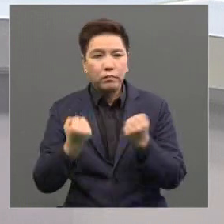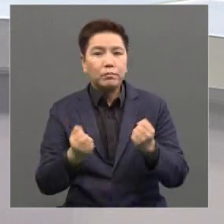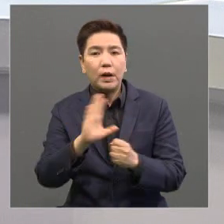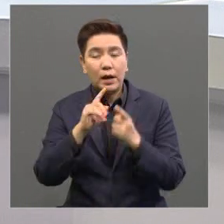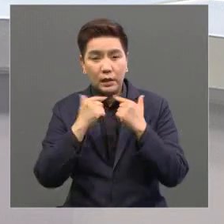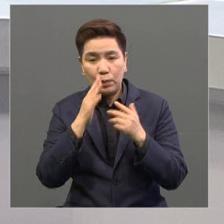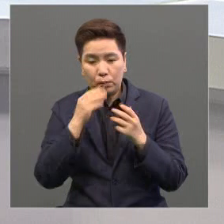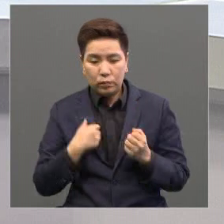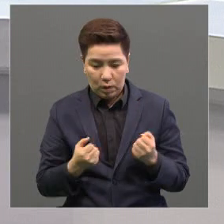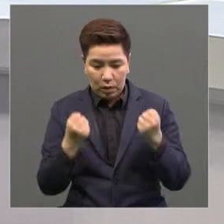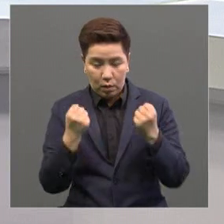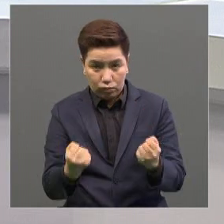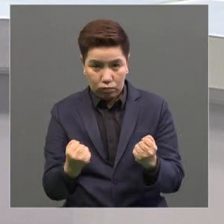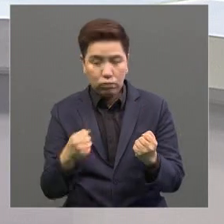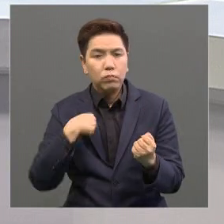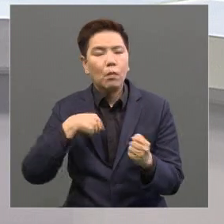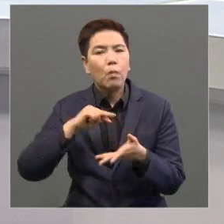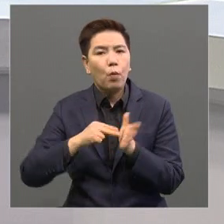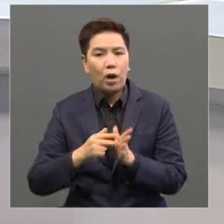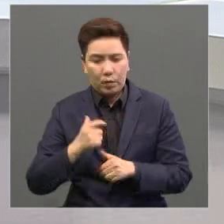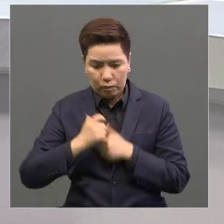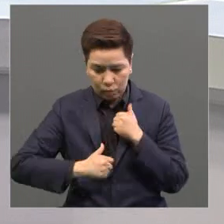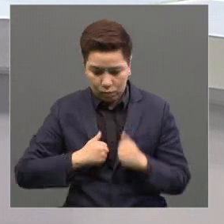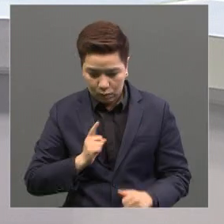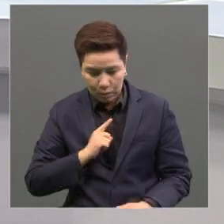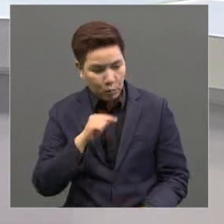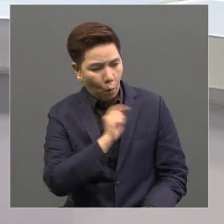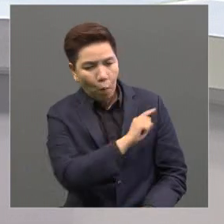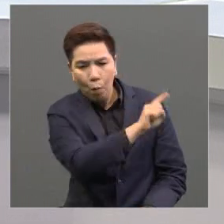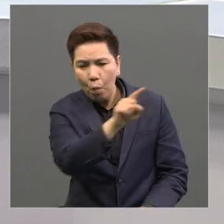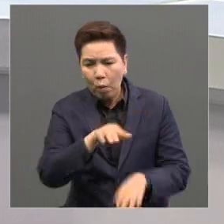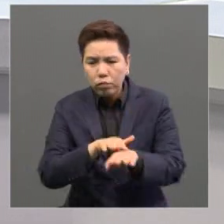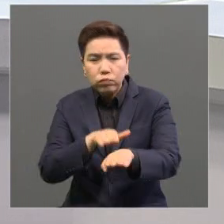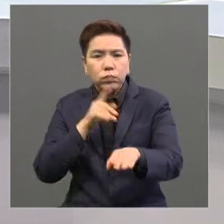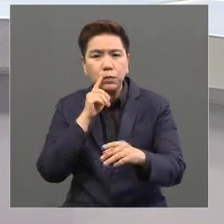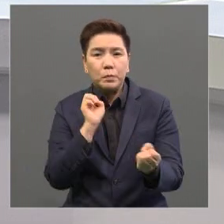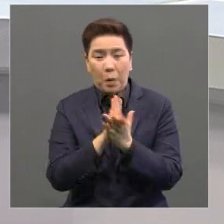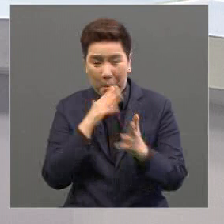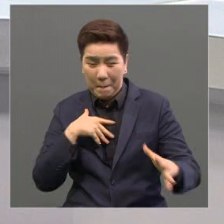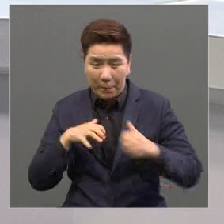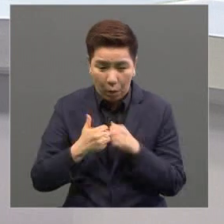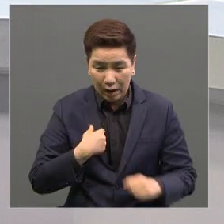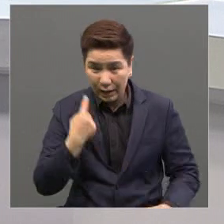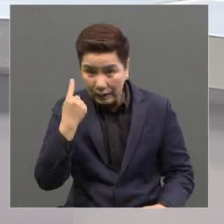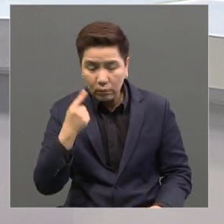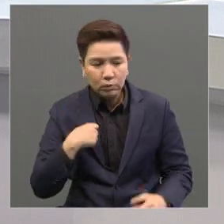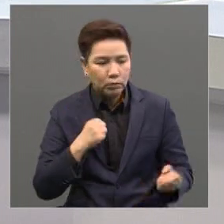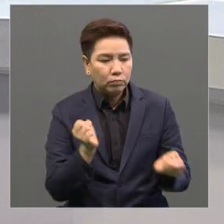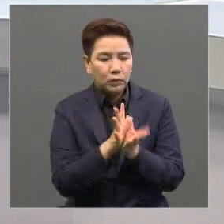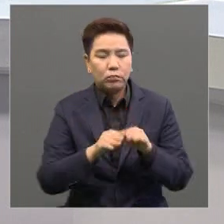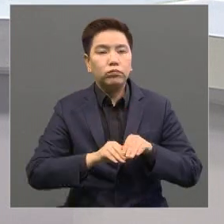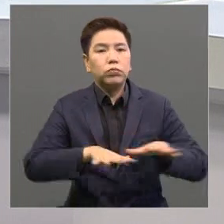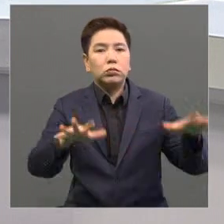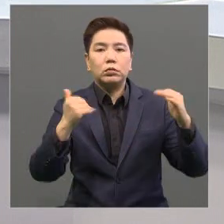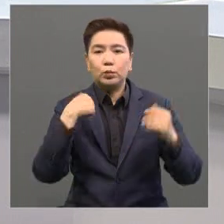ว่าพอเราอยู่บนถนนแล้วเนี่ยไม่ใช่แค่ตัวเราเท่านั้นแต่เพื่อนร่วมทางของเราล้วนได้รับผลกระทบจากเวลาที่เกิดอะไรอย่างใดอย่างหนึ่ง